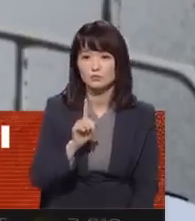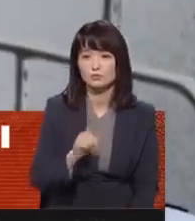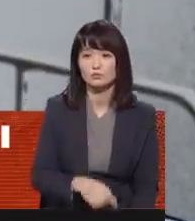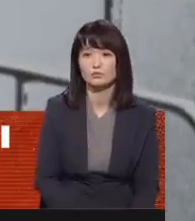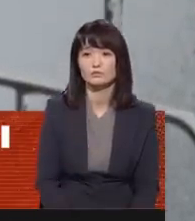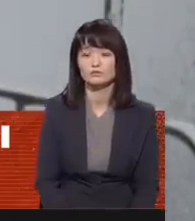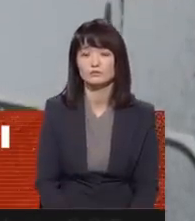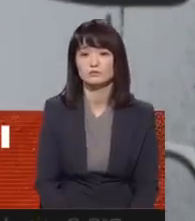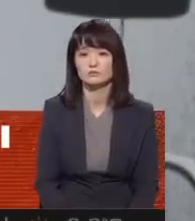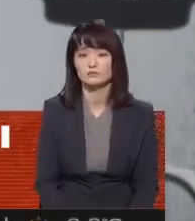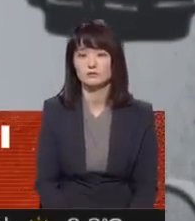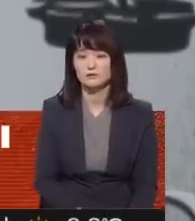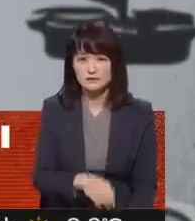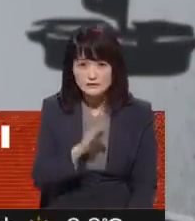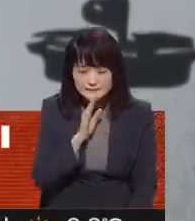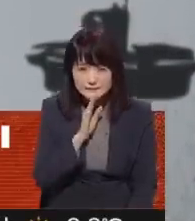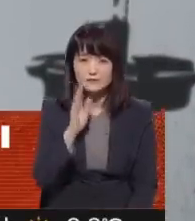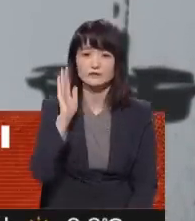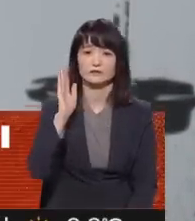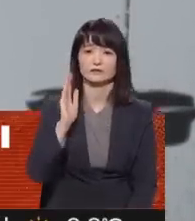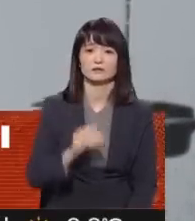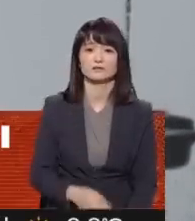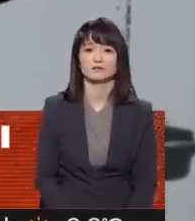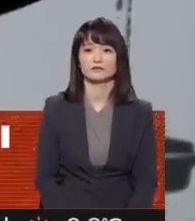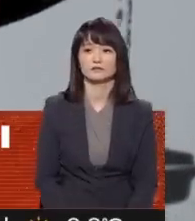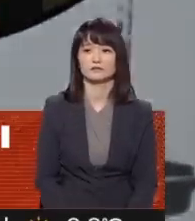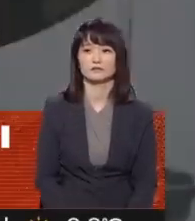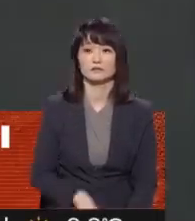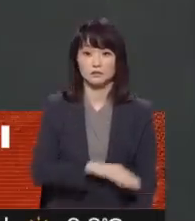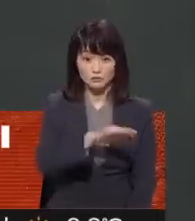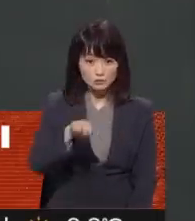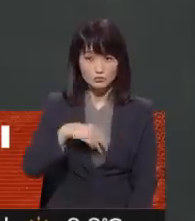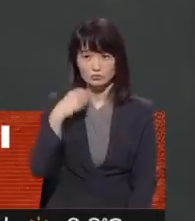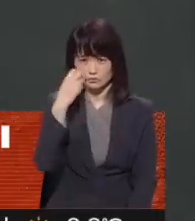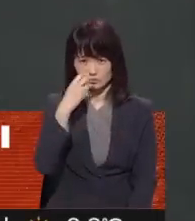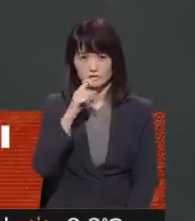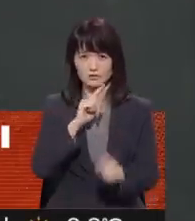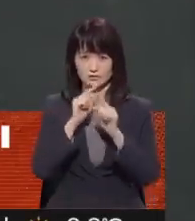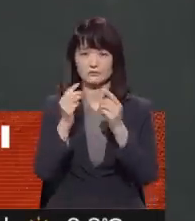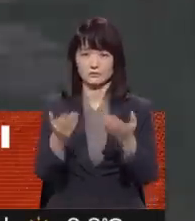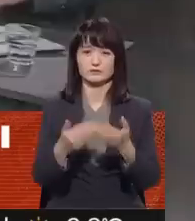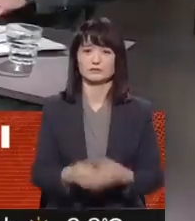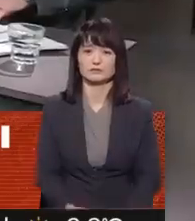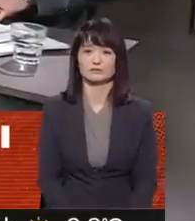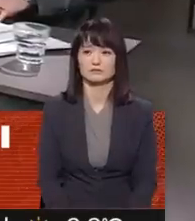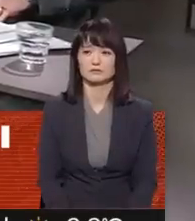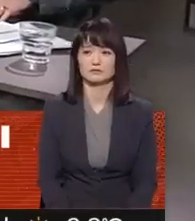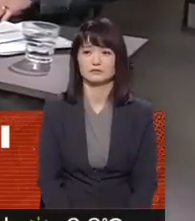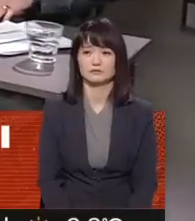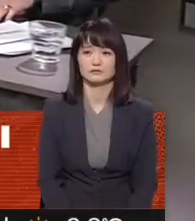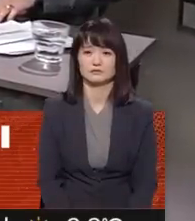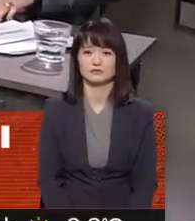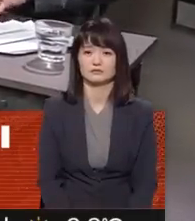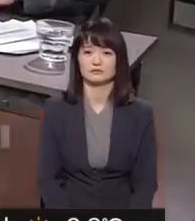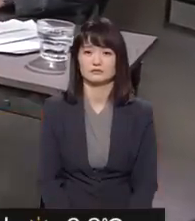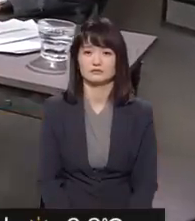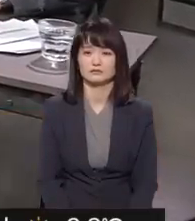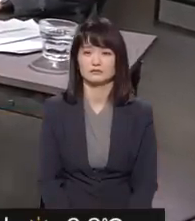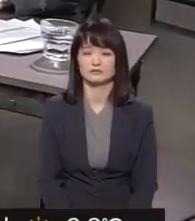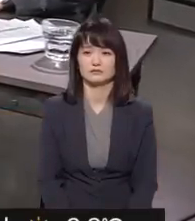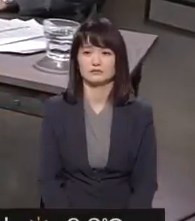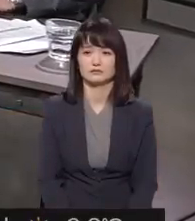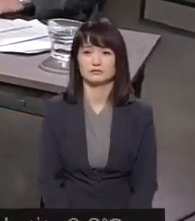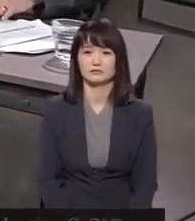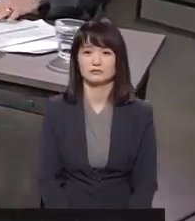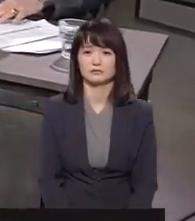아니 이게 지금 실화라니까요 진짜 저희가 취재해서 지금 말씀드리는 겁니다 뭐 제가 작년으로 하는